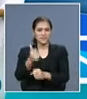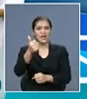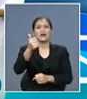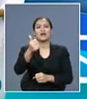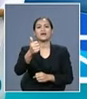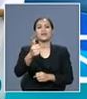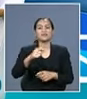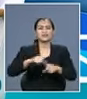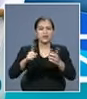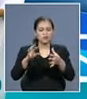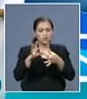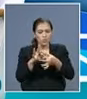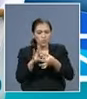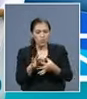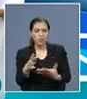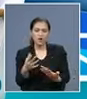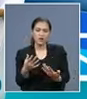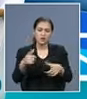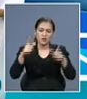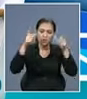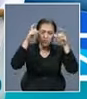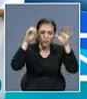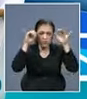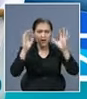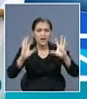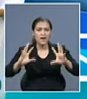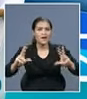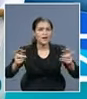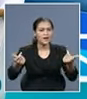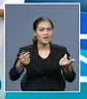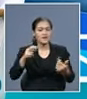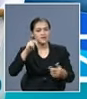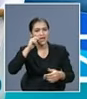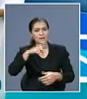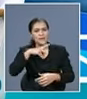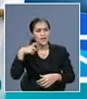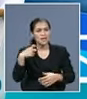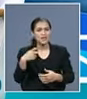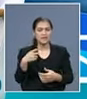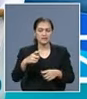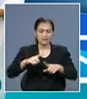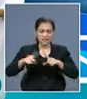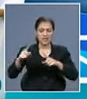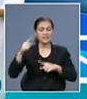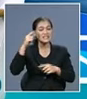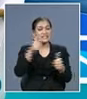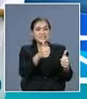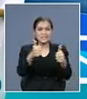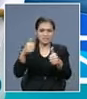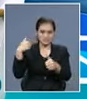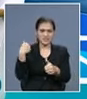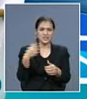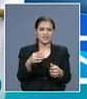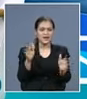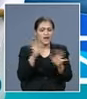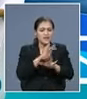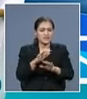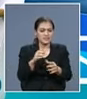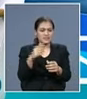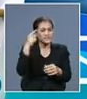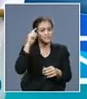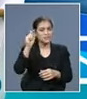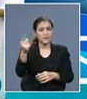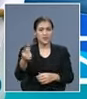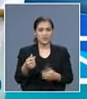ด้วยน้ำจะแล้งวัวควายขาดแคลนแต่ก็มีเรื่องดีที่เออมีนวัตกรรมใหม่ๆเนาะค่ะค่ะวันนี้ข้อคิด